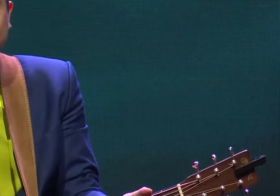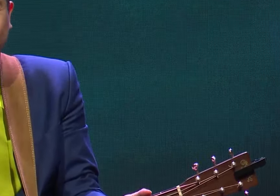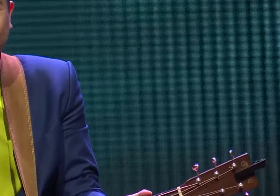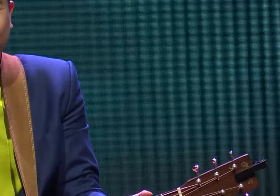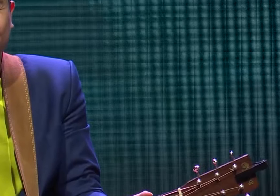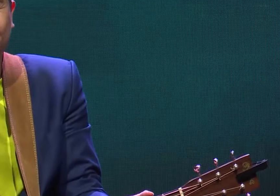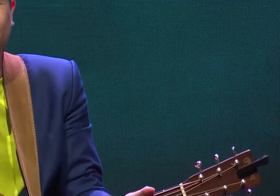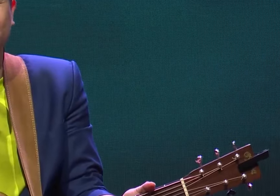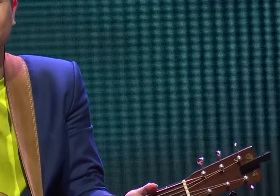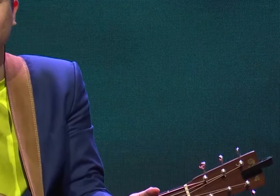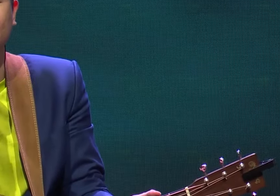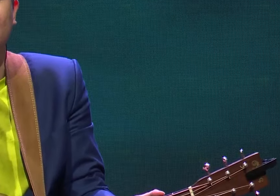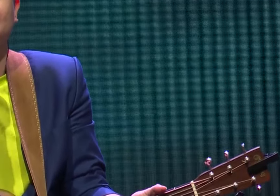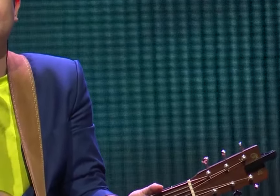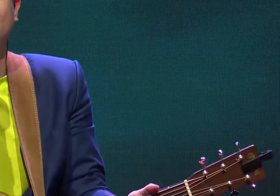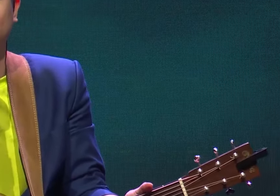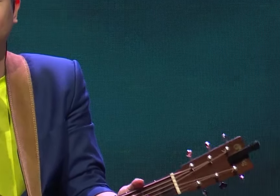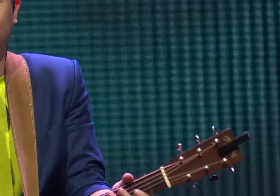darimu.